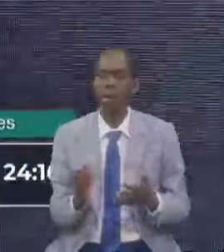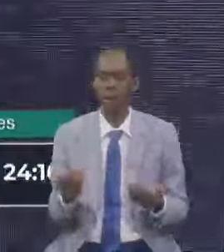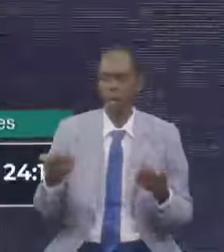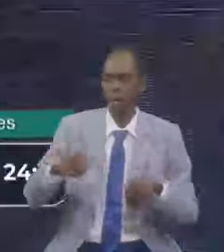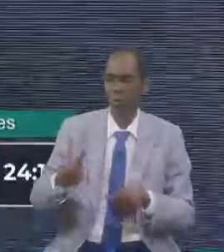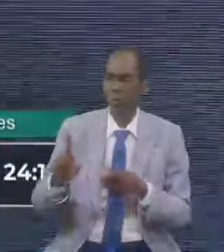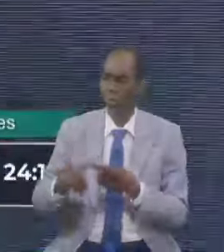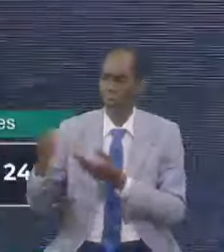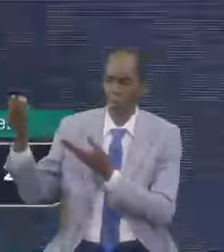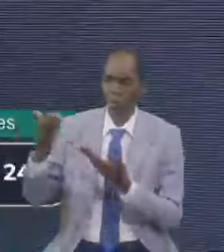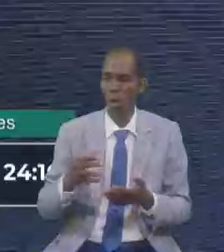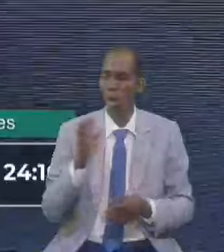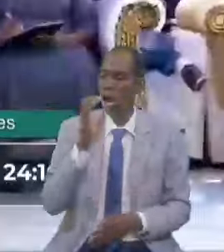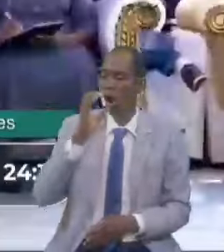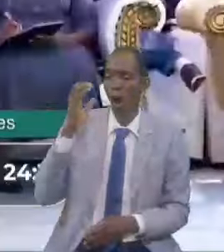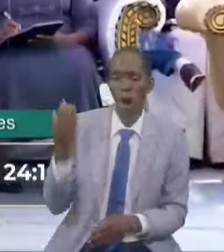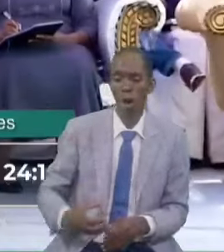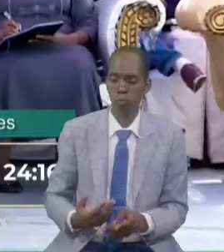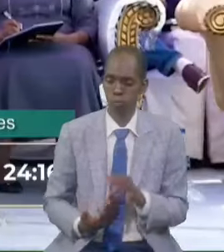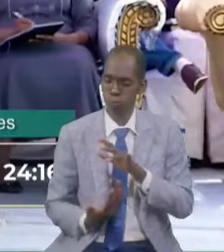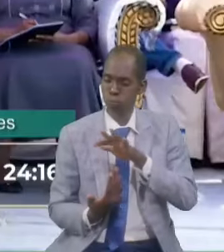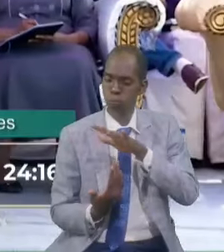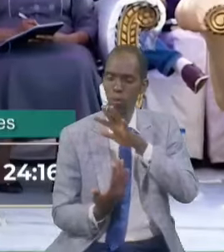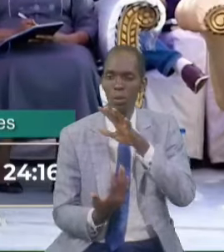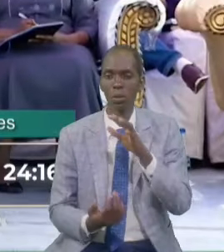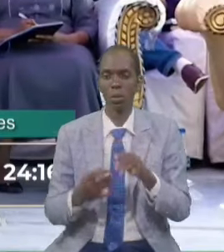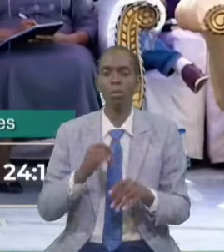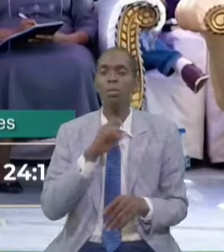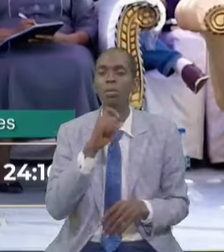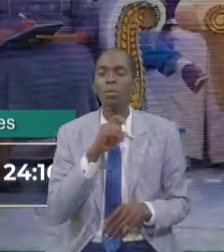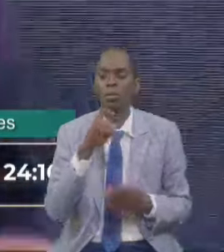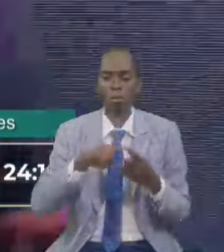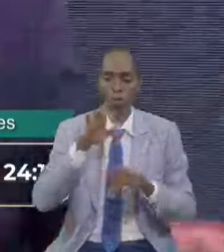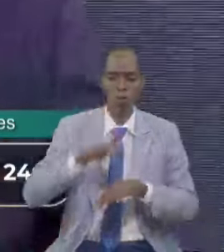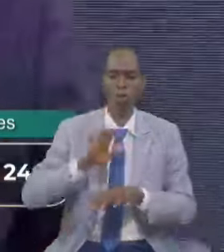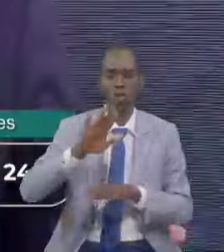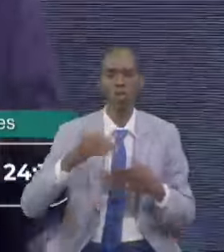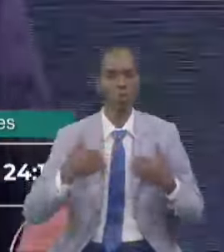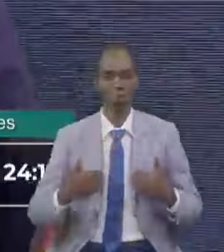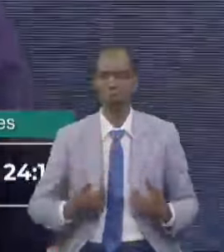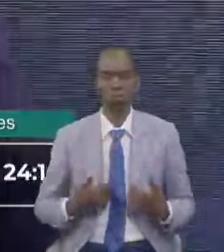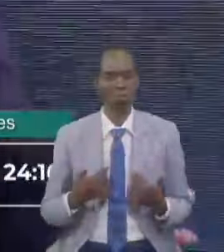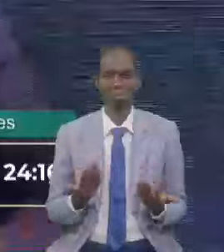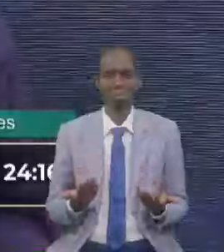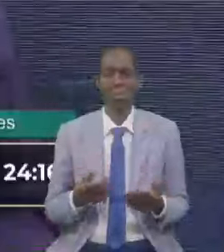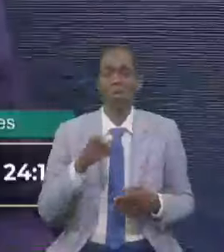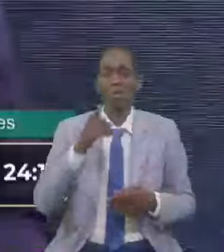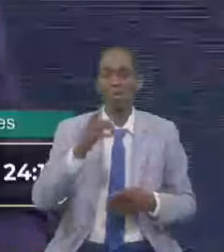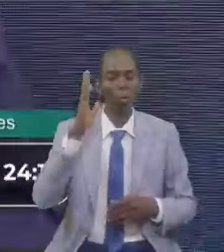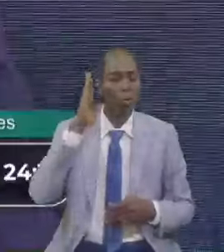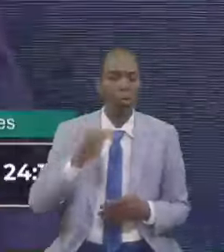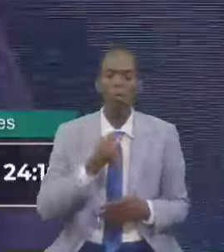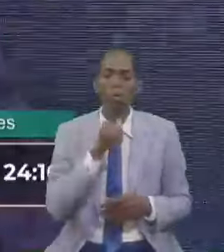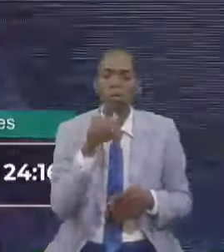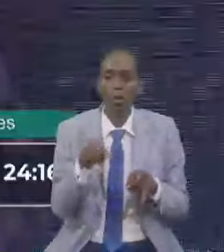and put it on your body. ఎవరైనా వచ్చి కాల్చిన రాడ్ మీ చేతి మీద పెట్టి వాత పెడతామంటే ఒప్పుకుంటారా? Neither will you take a hot burning